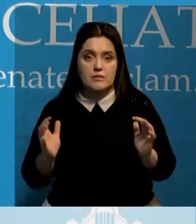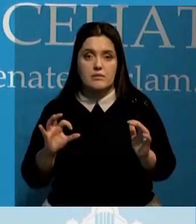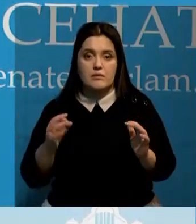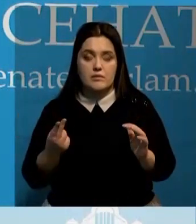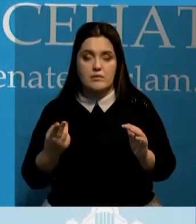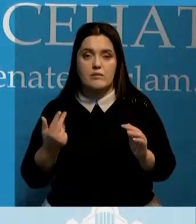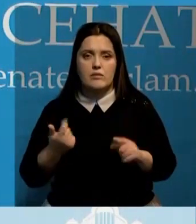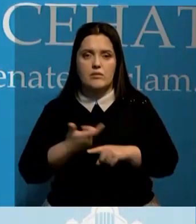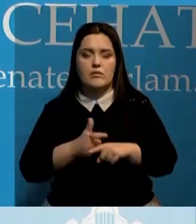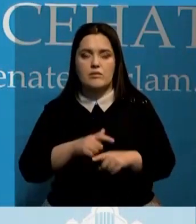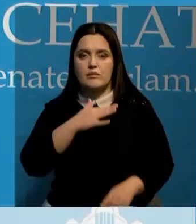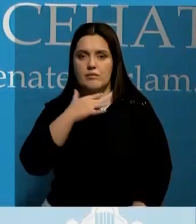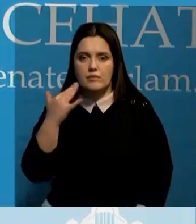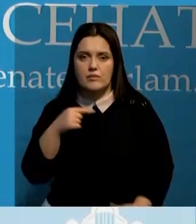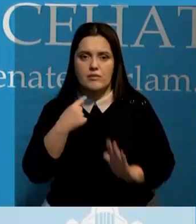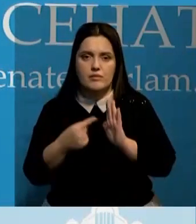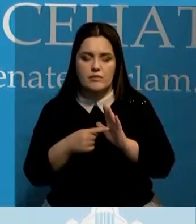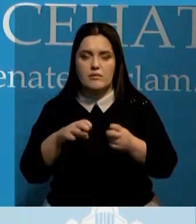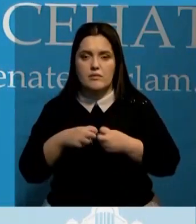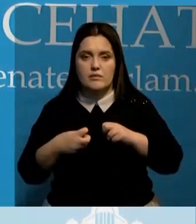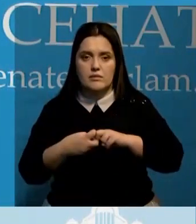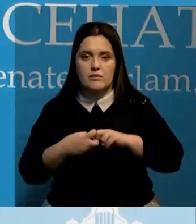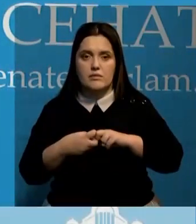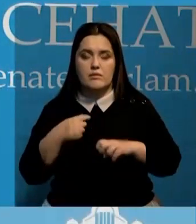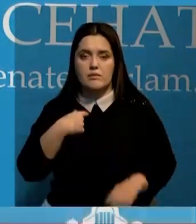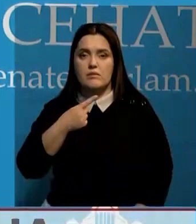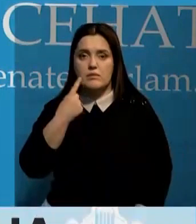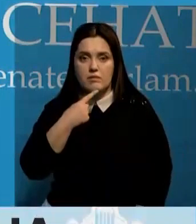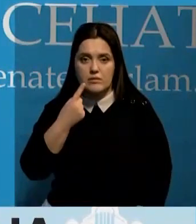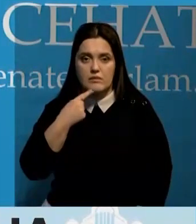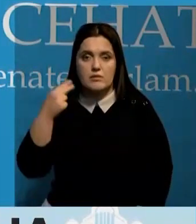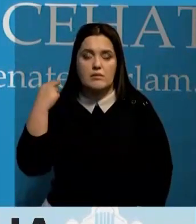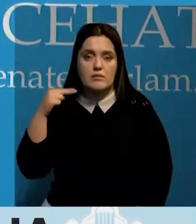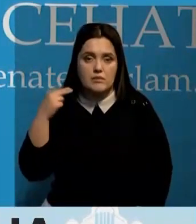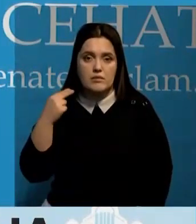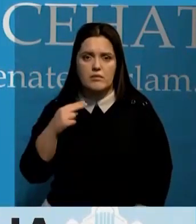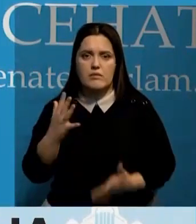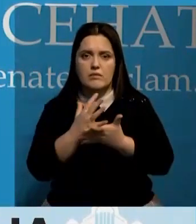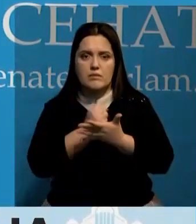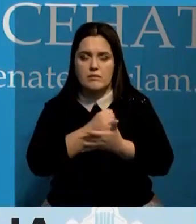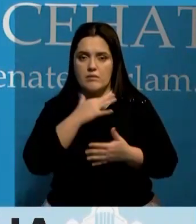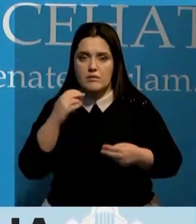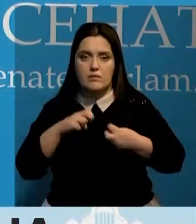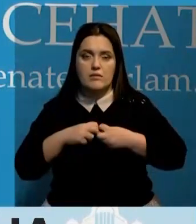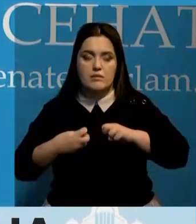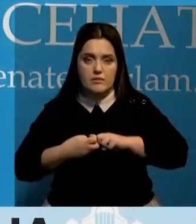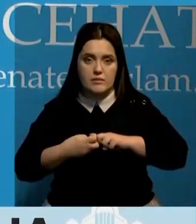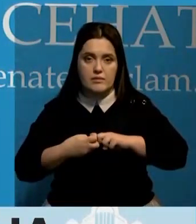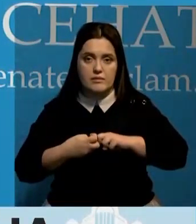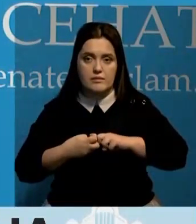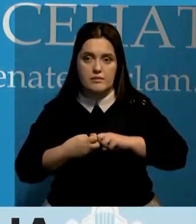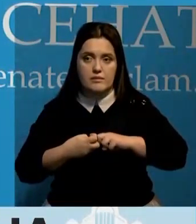где очень много вопросов, проблем. И об этом говорил президент, что накопилось очень много проблем.